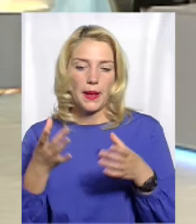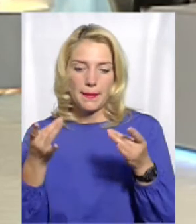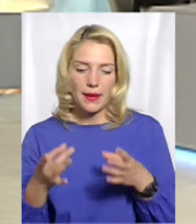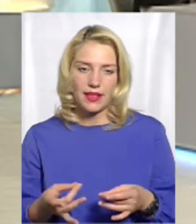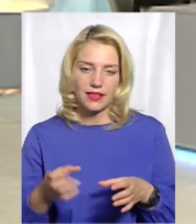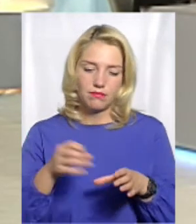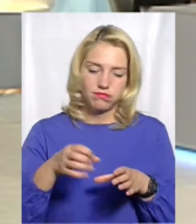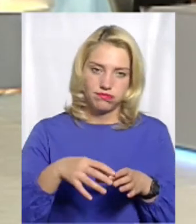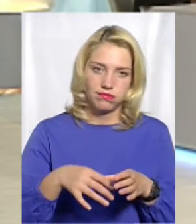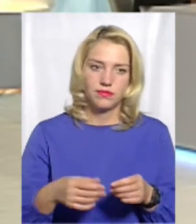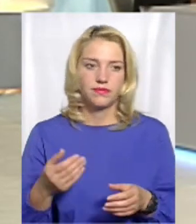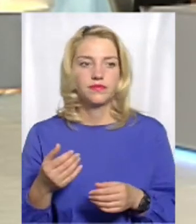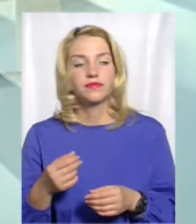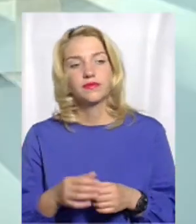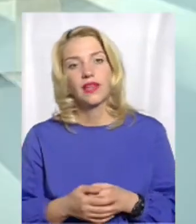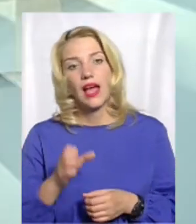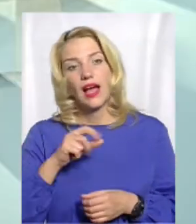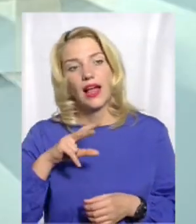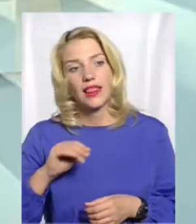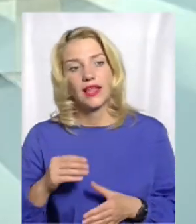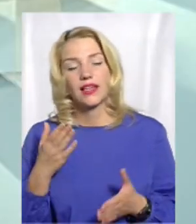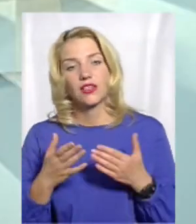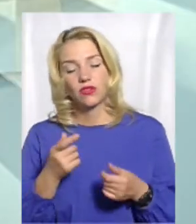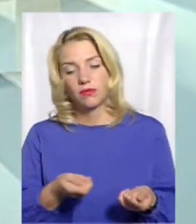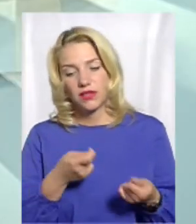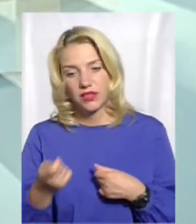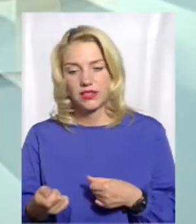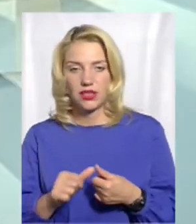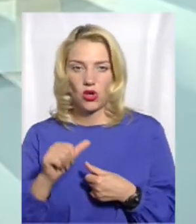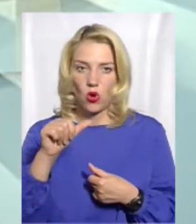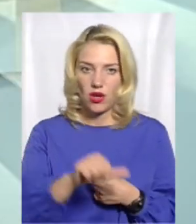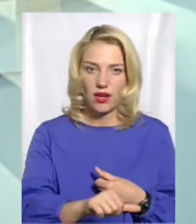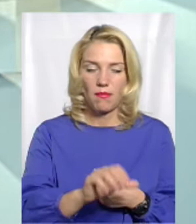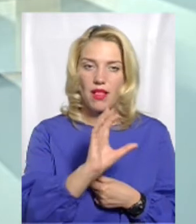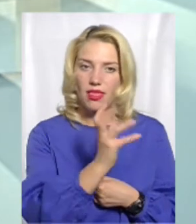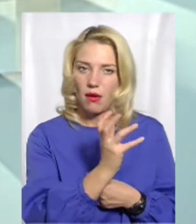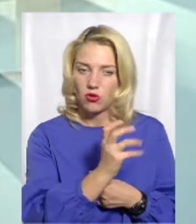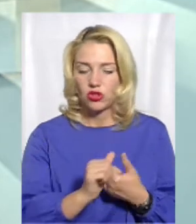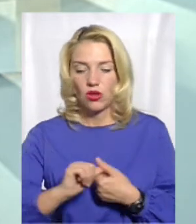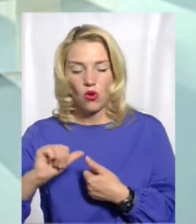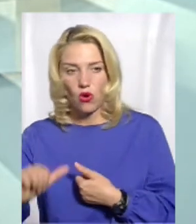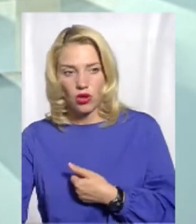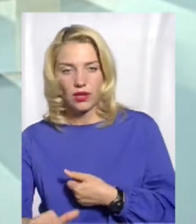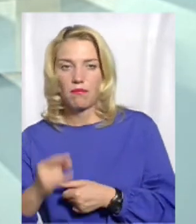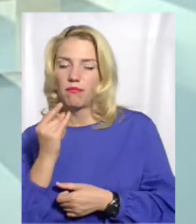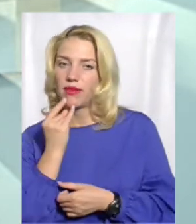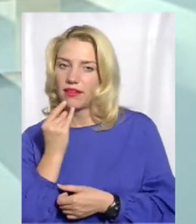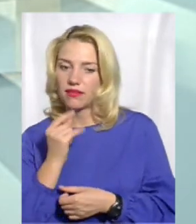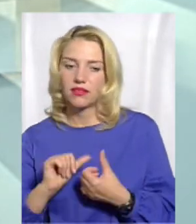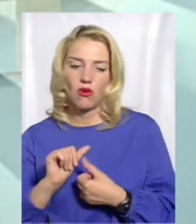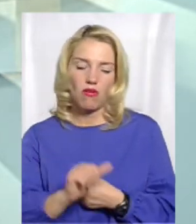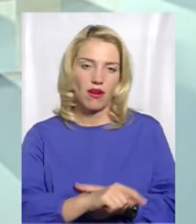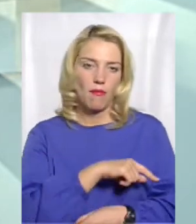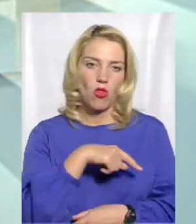в пакетах, і є такі відходи. Але краще, якщо ви принесете це буде окремо лампочки, окремо будуть батарейки, окремо